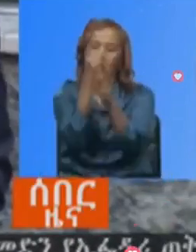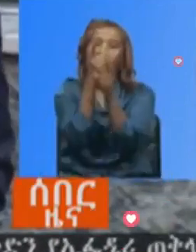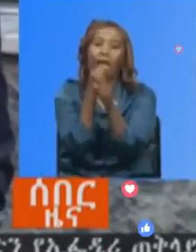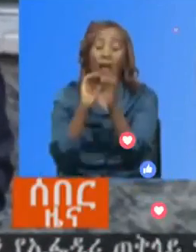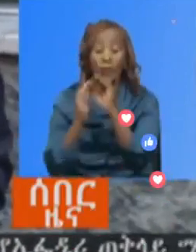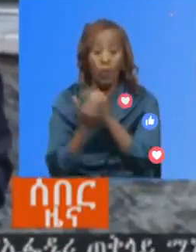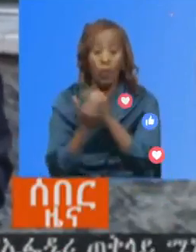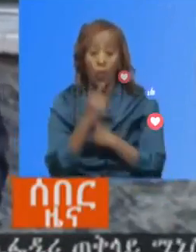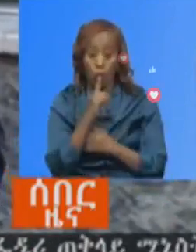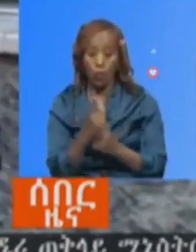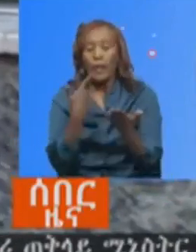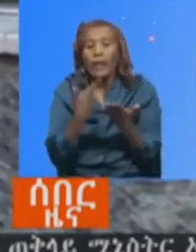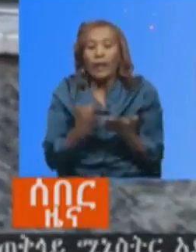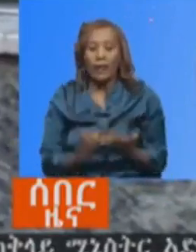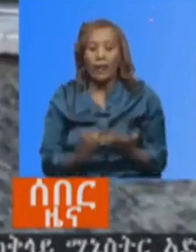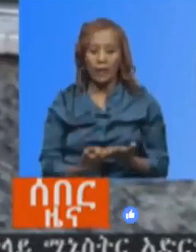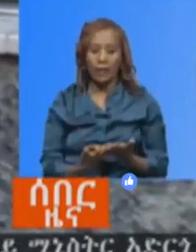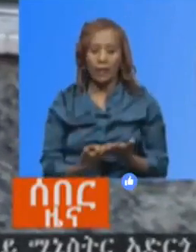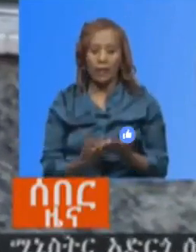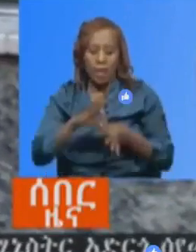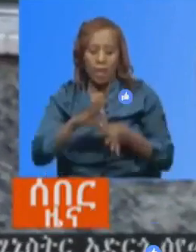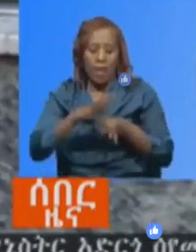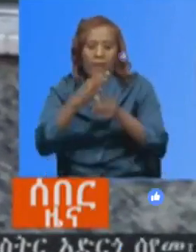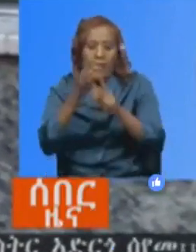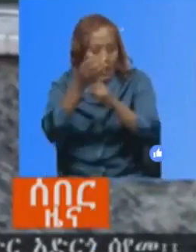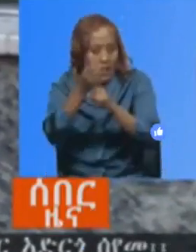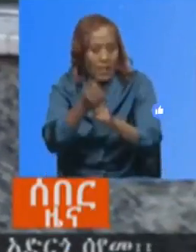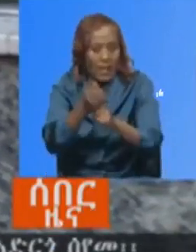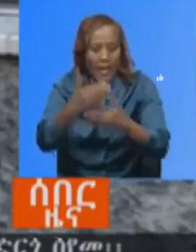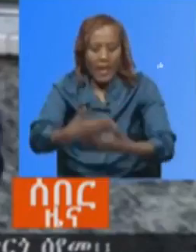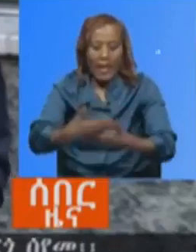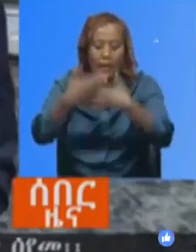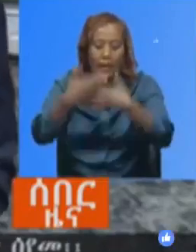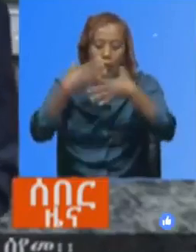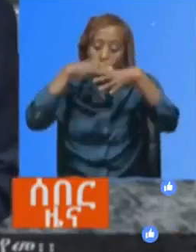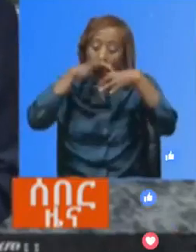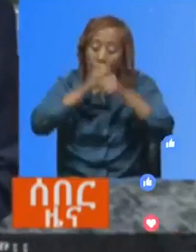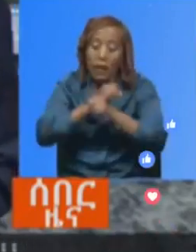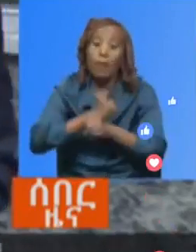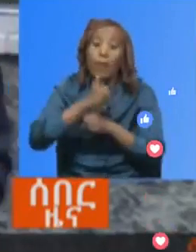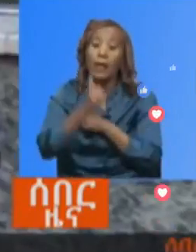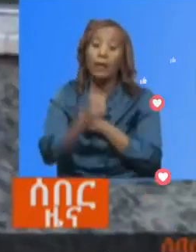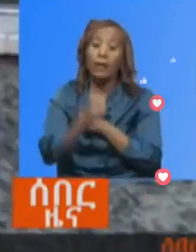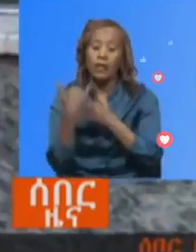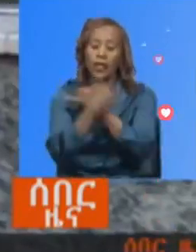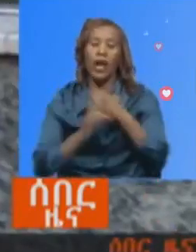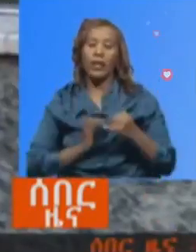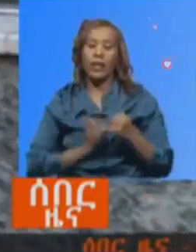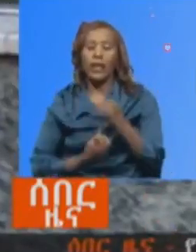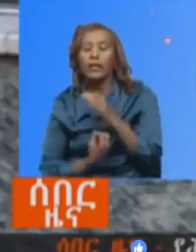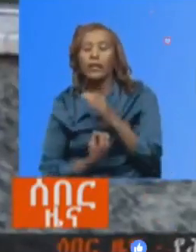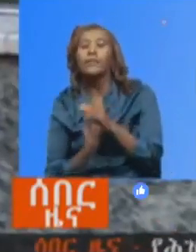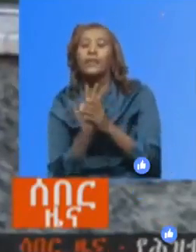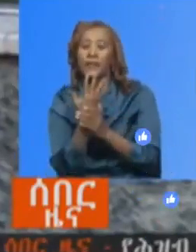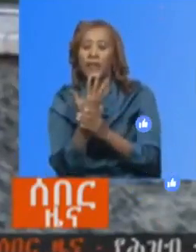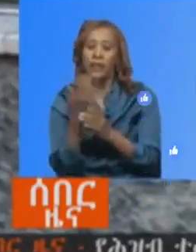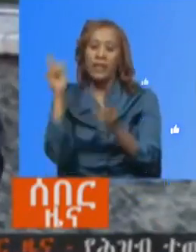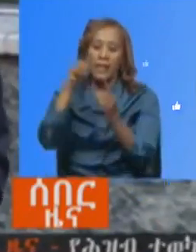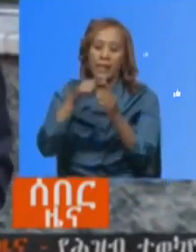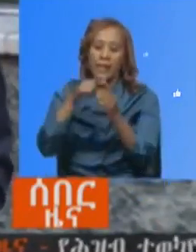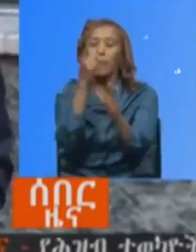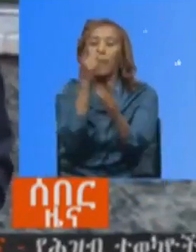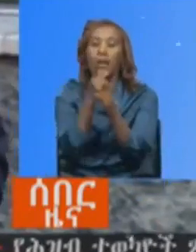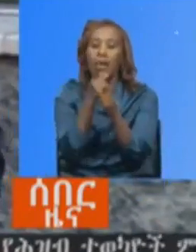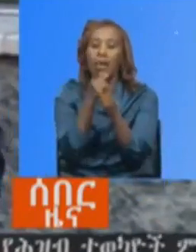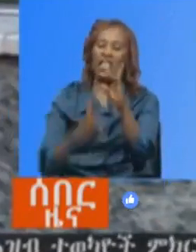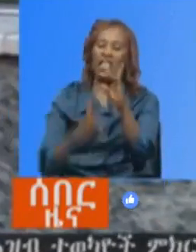በመሆኑ ይህንኑ መንፈስ ይዘን ከግድቡ መጠናቀቅ ባሻገር የሀገራችንን ብልጽግና